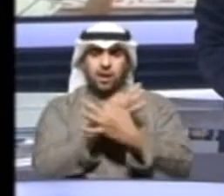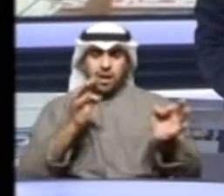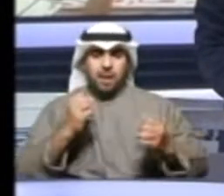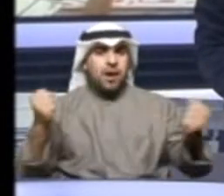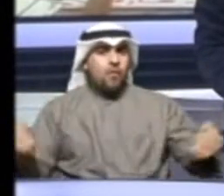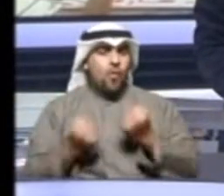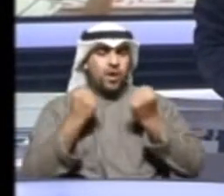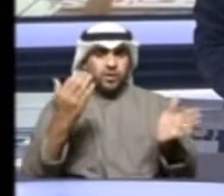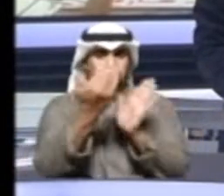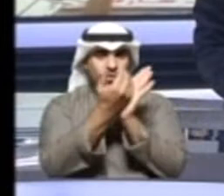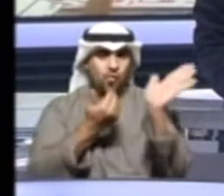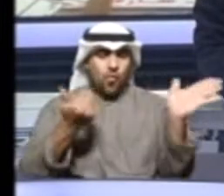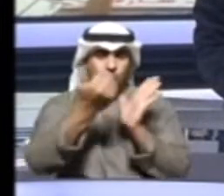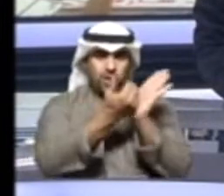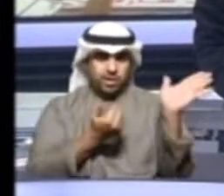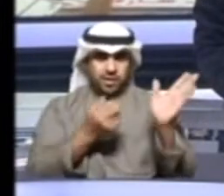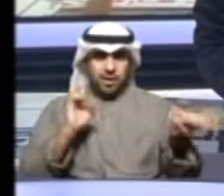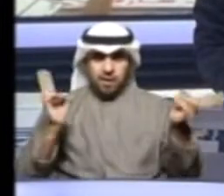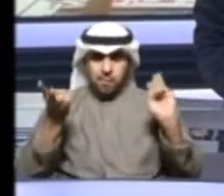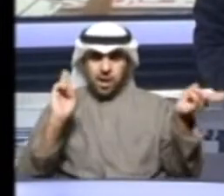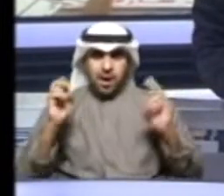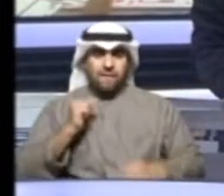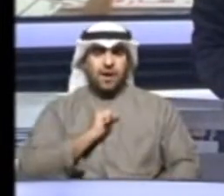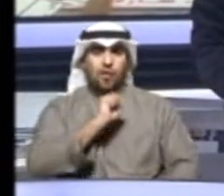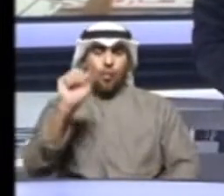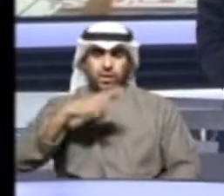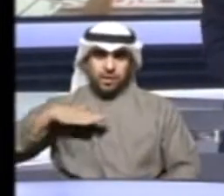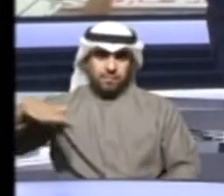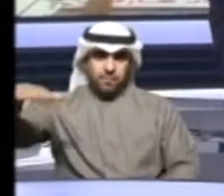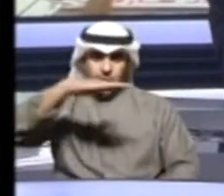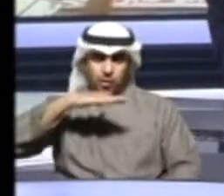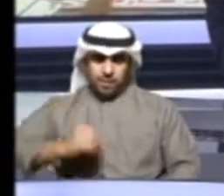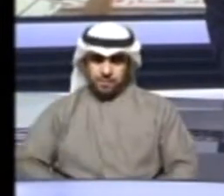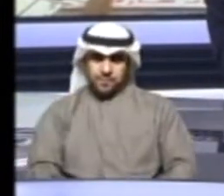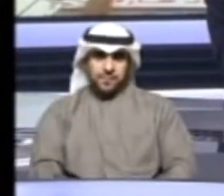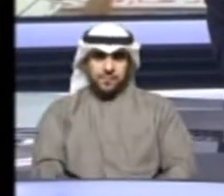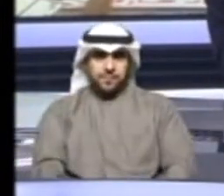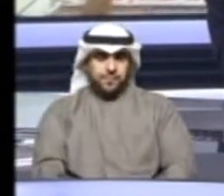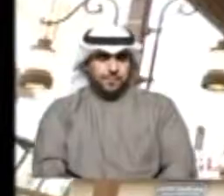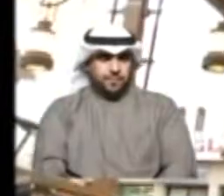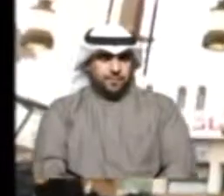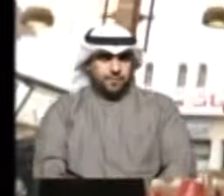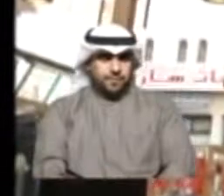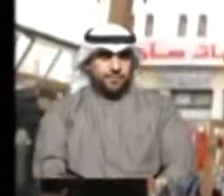الاقتصادية في الاحتفالات الوطنية لتشجيع أصحاب المبادرات من الشباب.